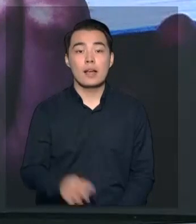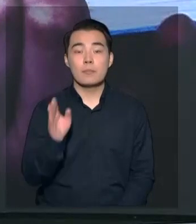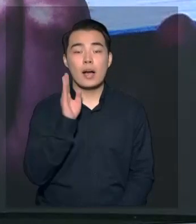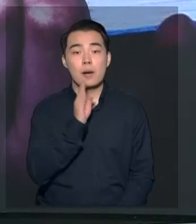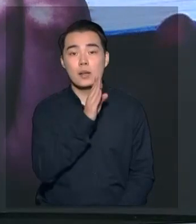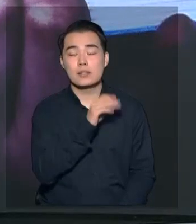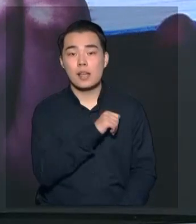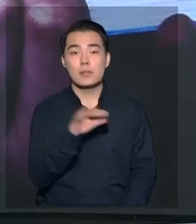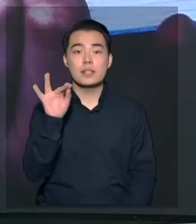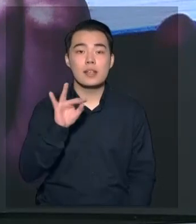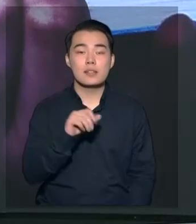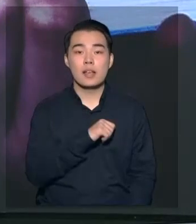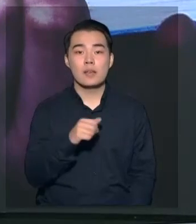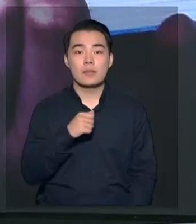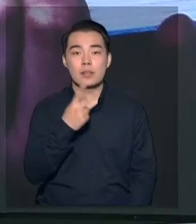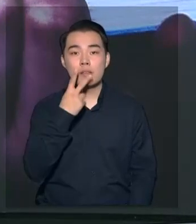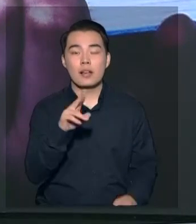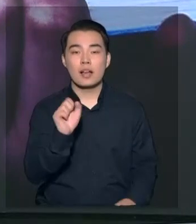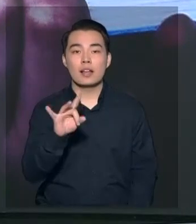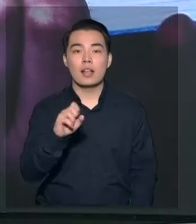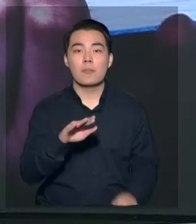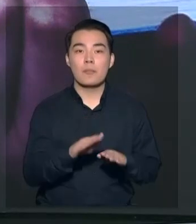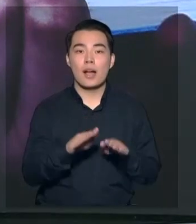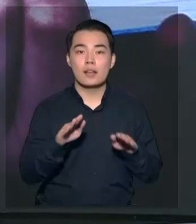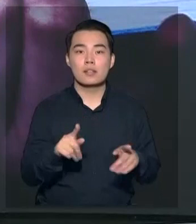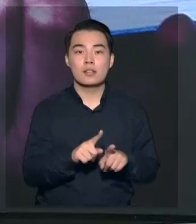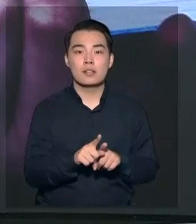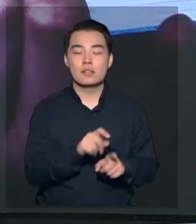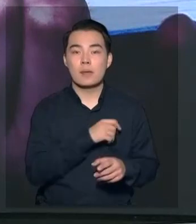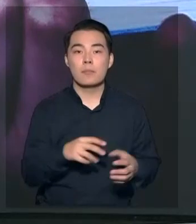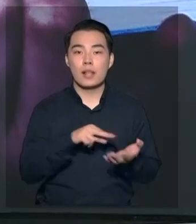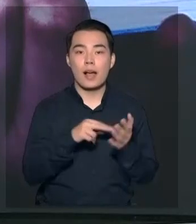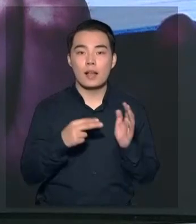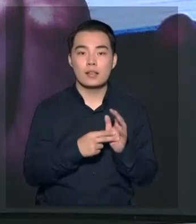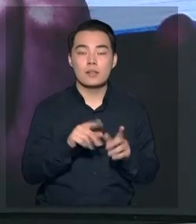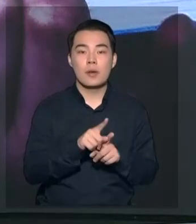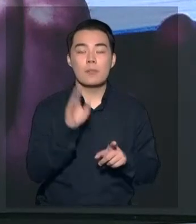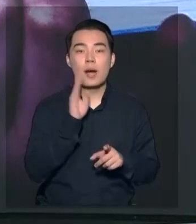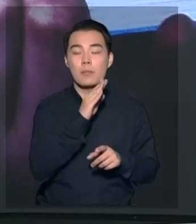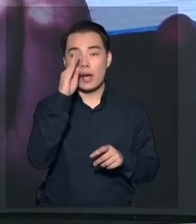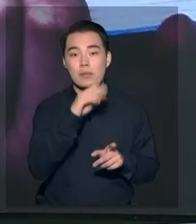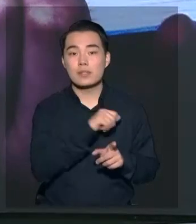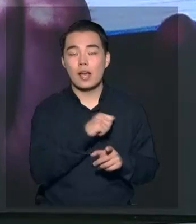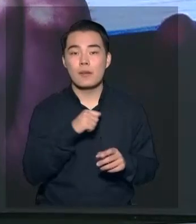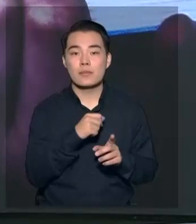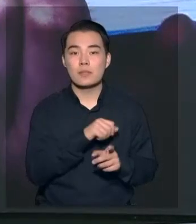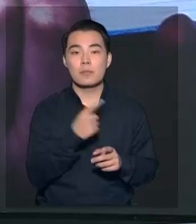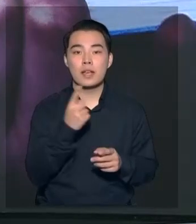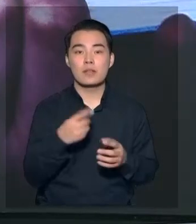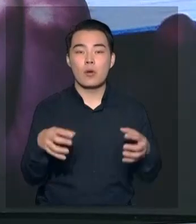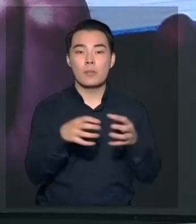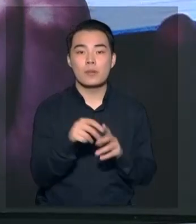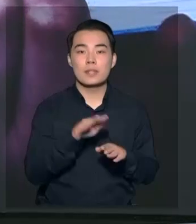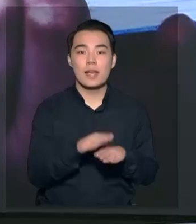Анамның ертегісі Астанадағы Қарлығаш балабақшасының тұтың жобасы. Ата-аналар кезектесіп бір уақыт